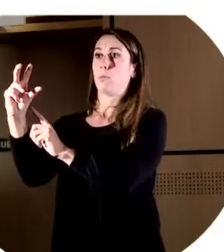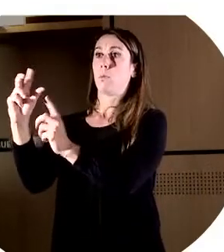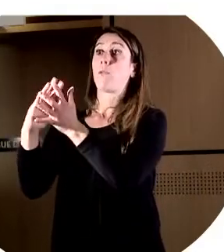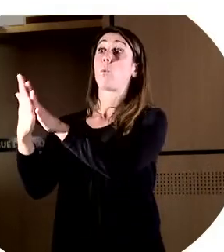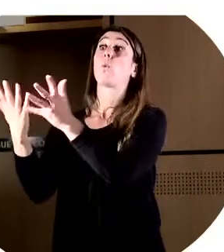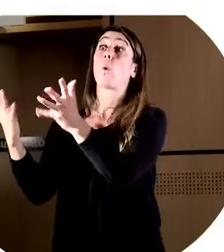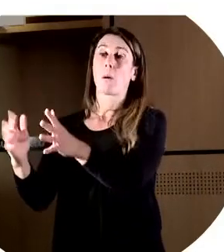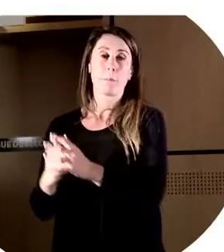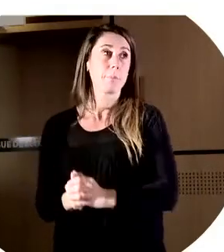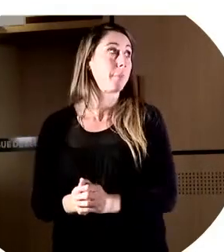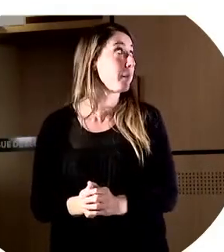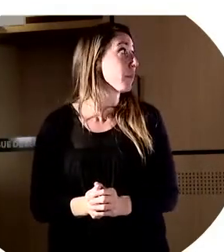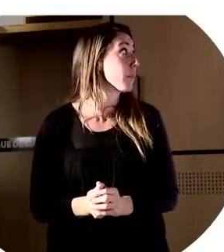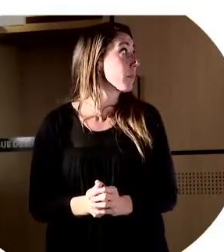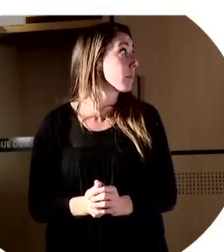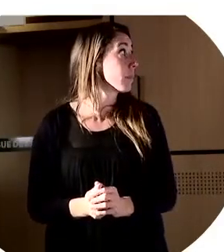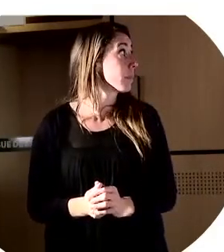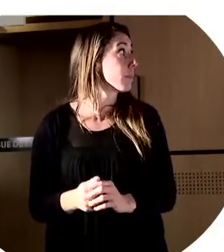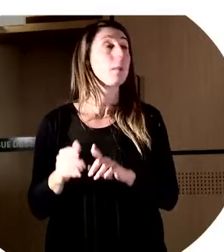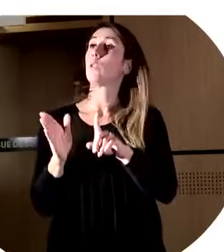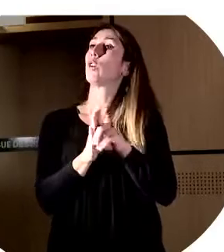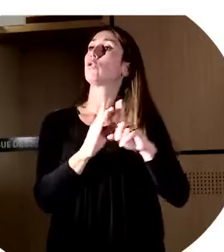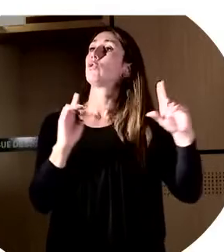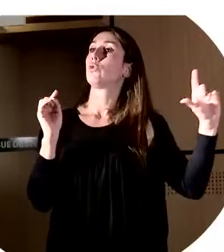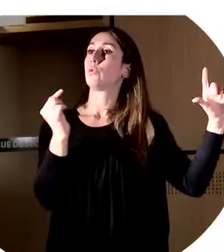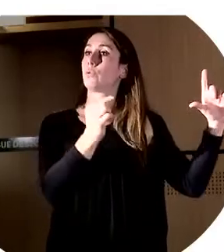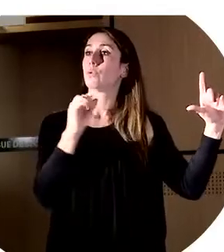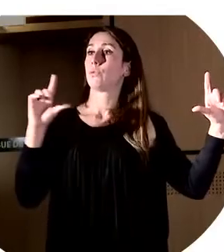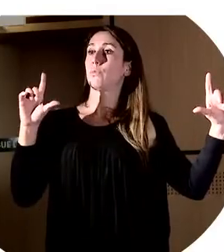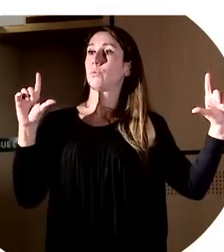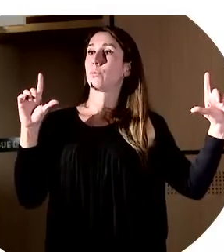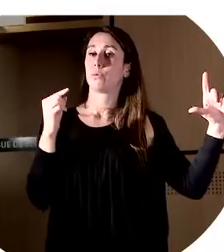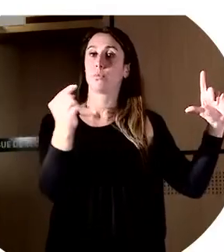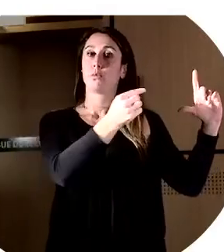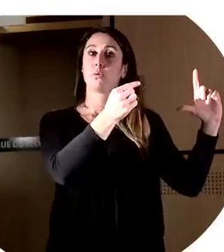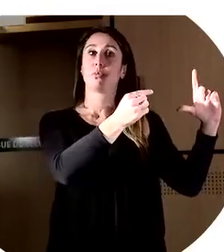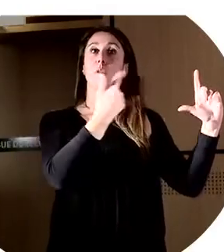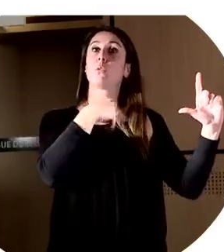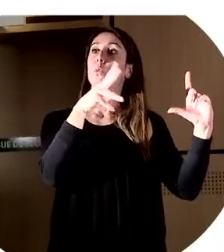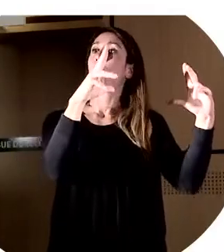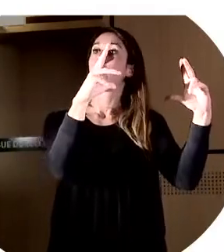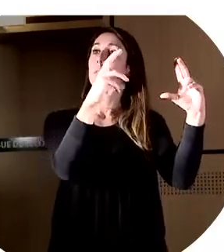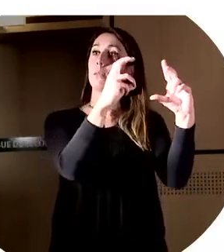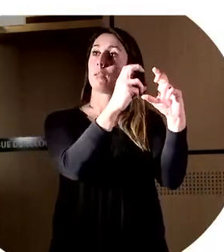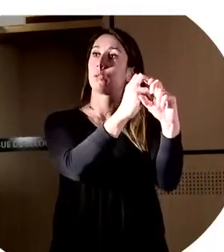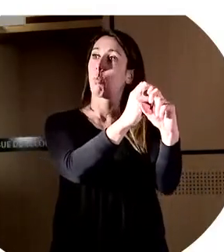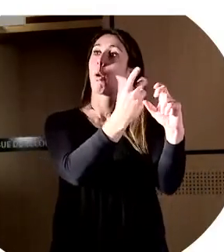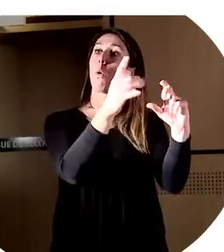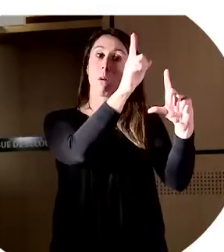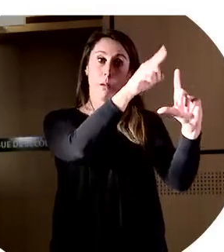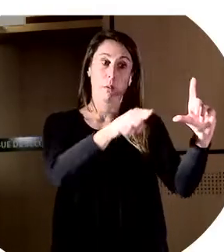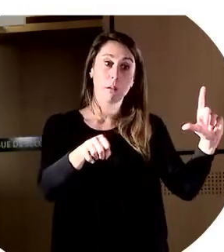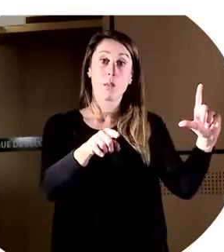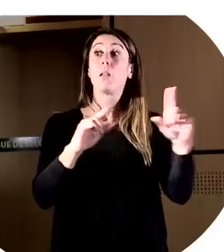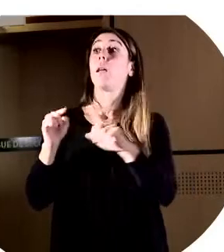représentent l'évolution réelle d'une tumeur, de la taille d'une tumeur chez un patient. La courbe bleue, c'est la courbe que j'ai réussi